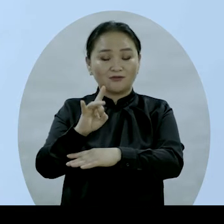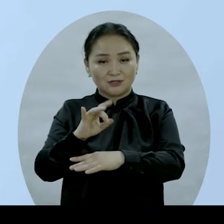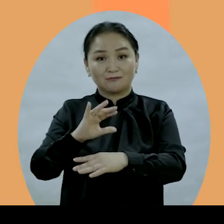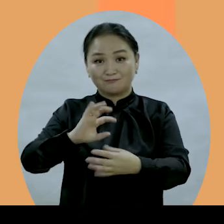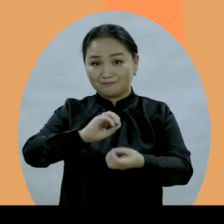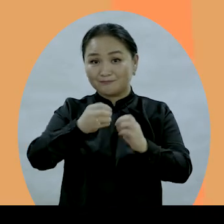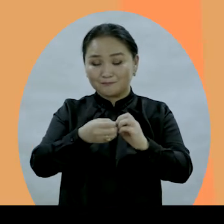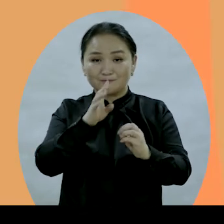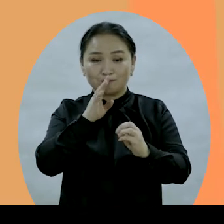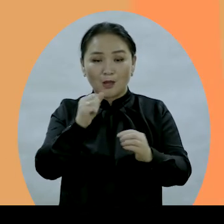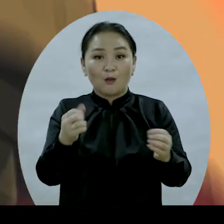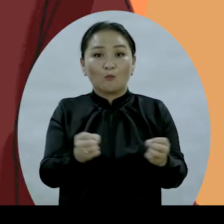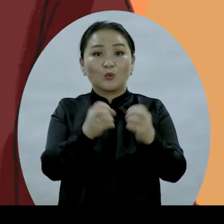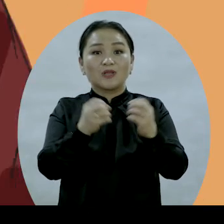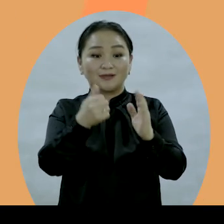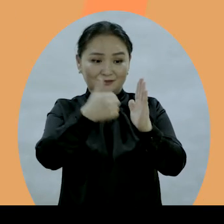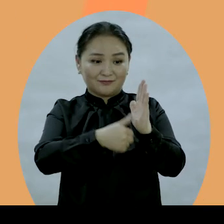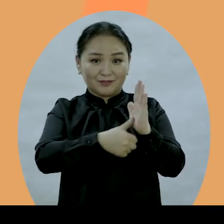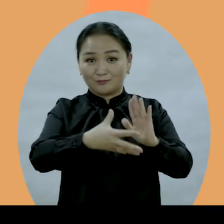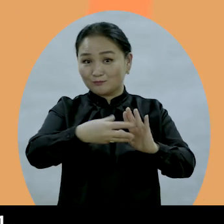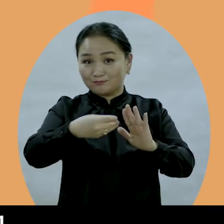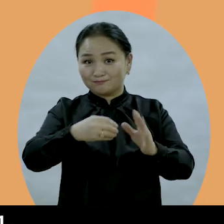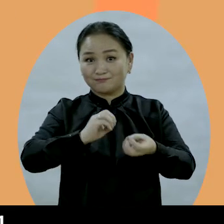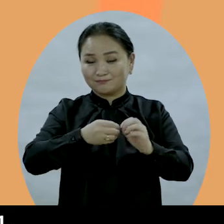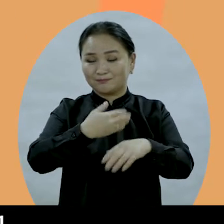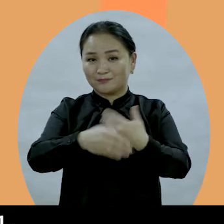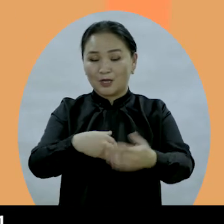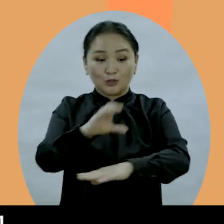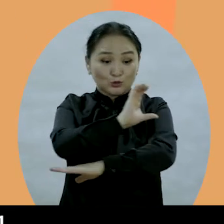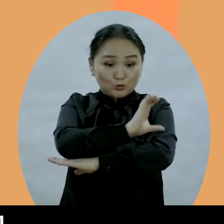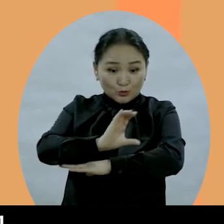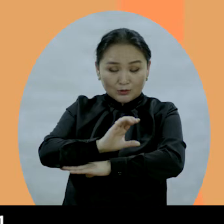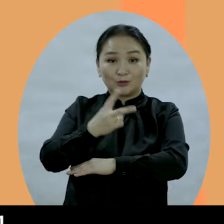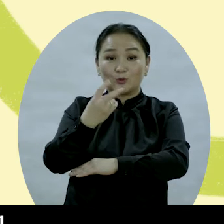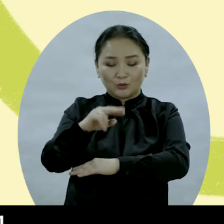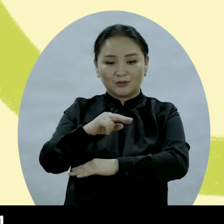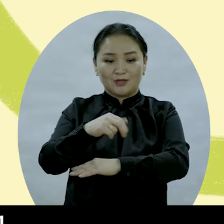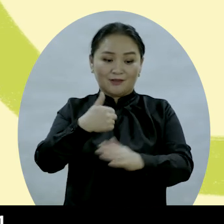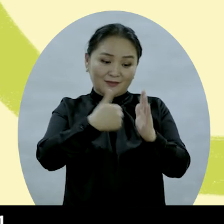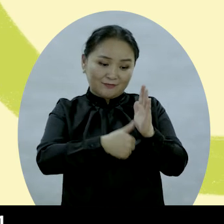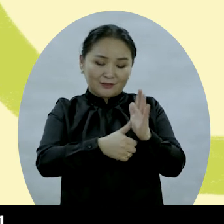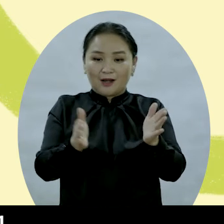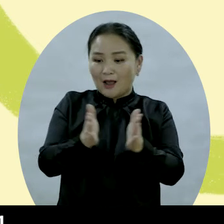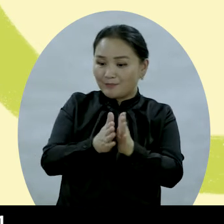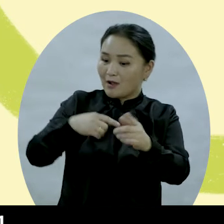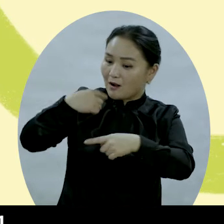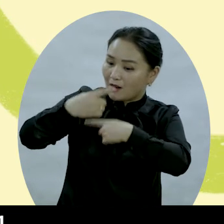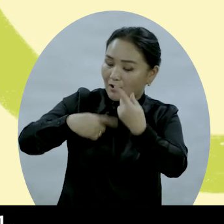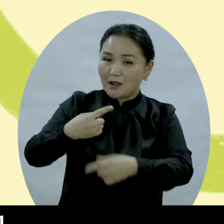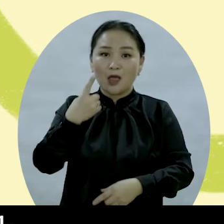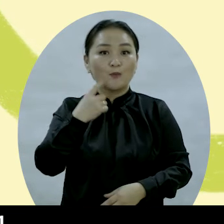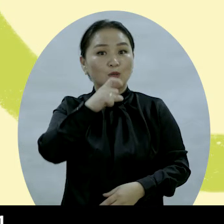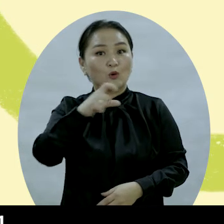зорилгоор бүтээлч тэмдгэрийг хэвлүүлэн түгээж ажиллаж байна. Сургалтын үеэр бүтээлч тэмдгэр дээр хамтдаа ажиллан ярилцаад явж